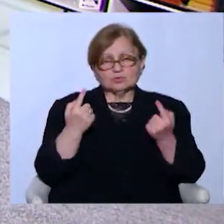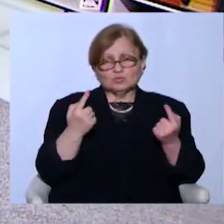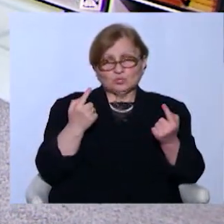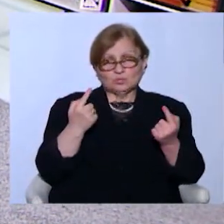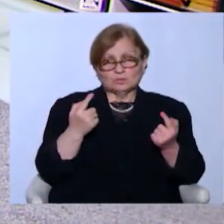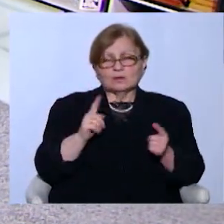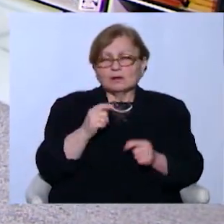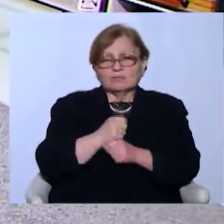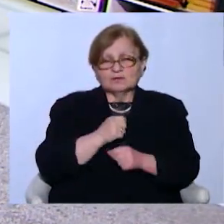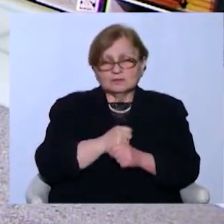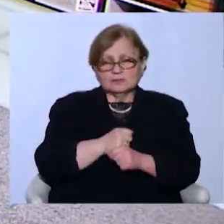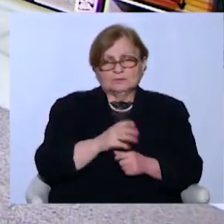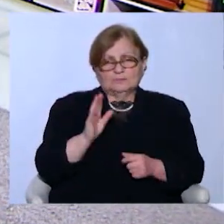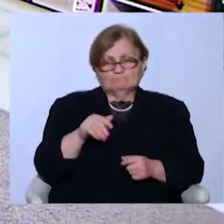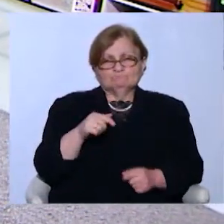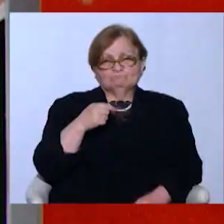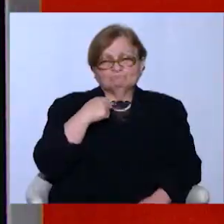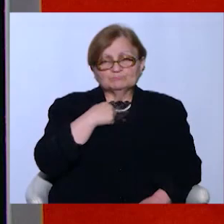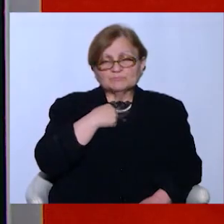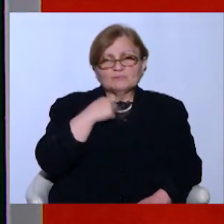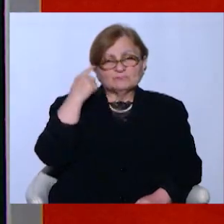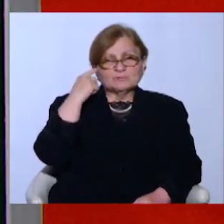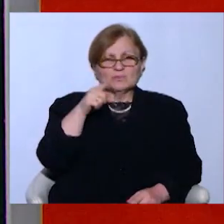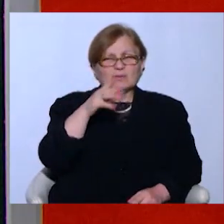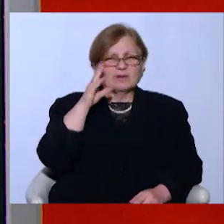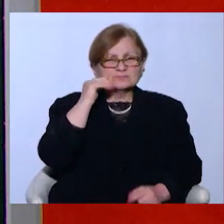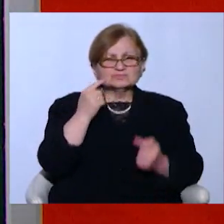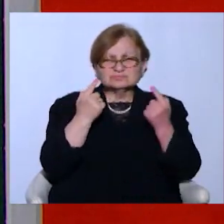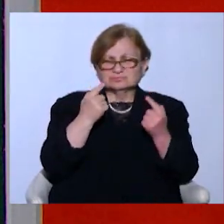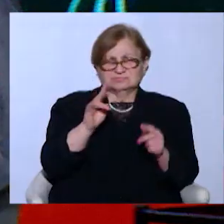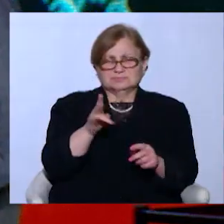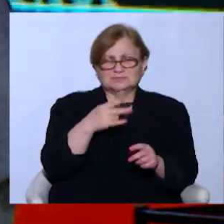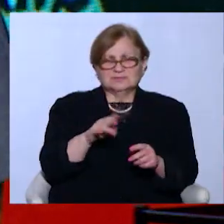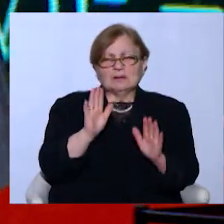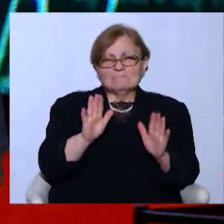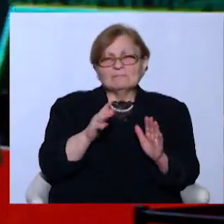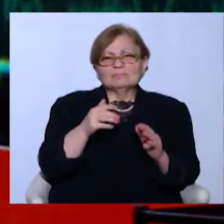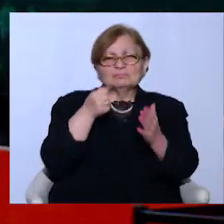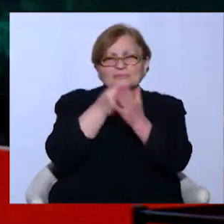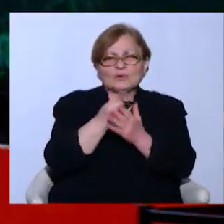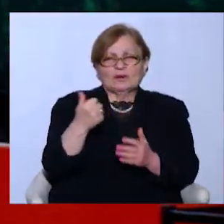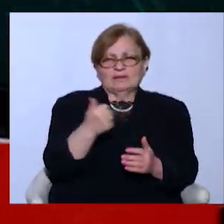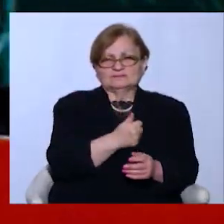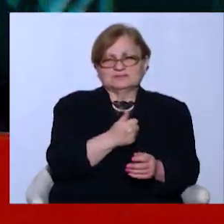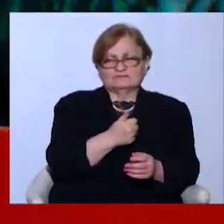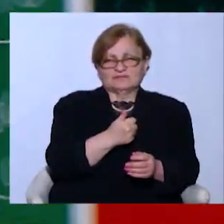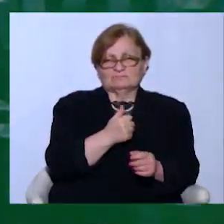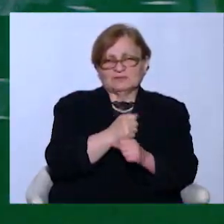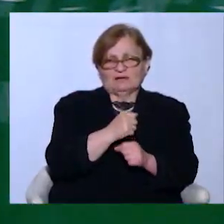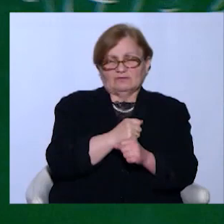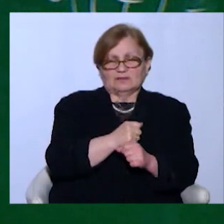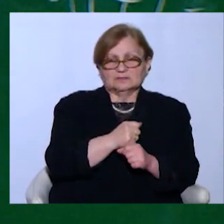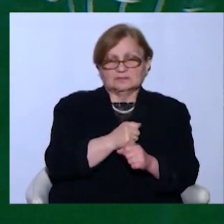რა გავაკეთოთ? მოდით მაშინ ამ რიცხვამდე ნუ ავალთ, მოდით აი შემოვიფარგლოთ ერთი კვირით. ერთი კვირით, რას არის დაახლოებით,